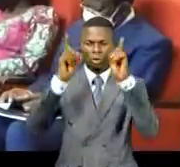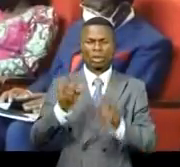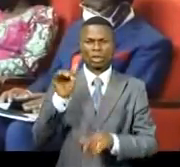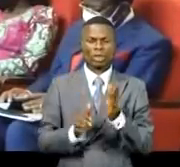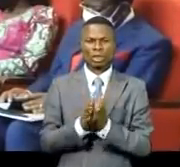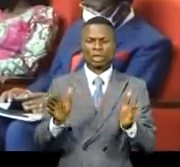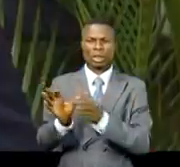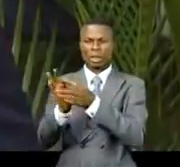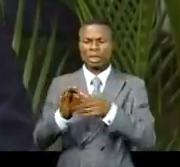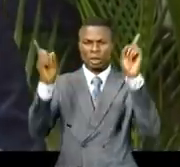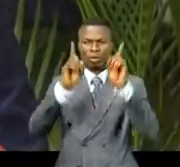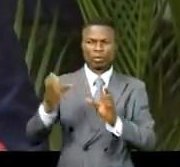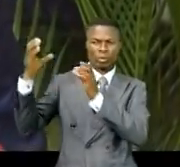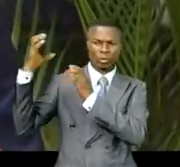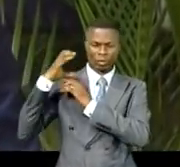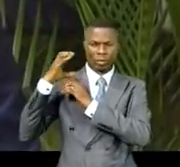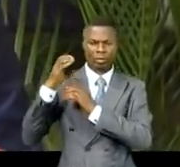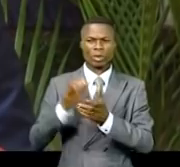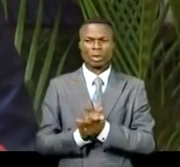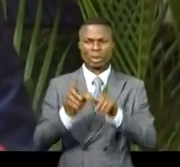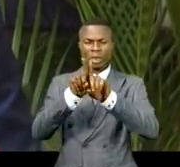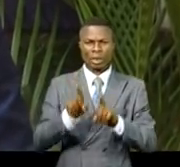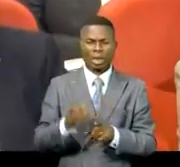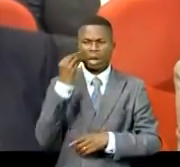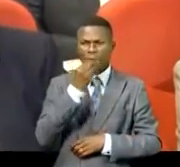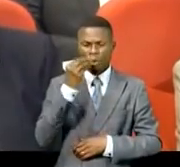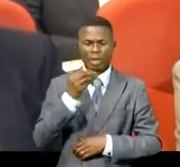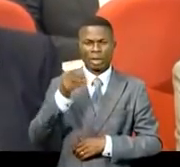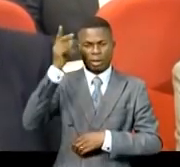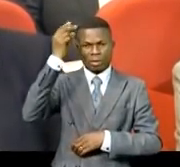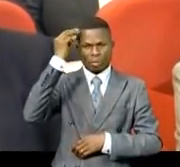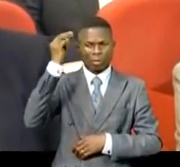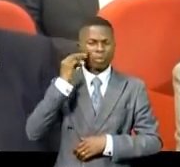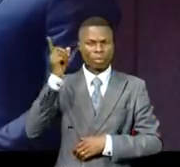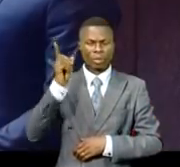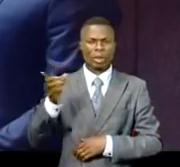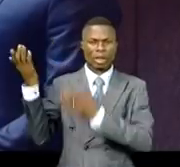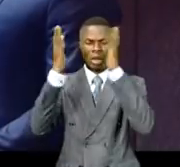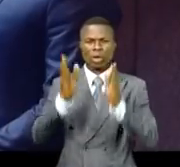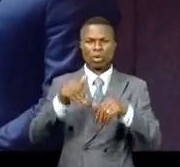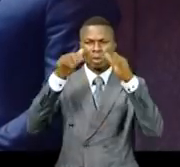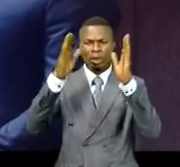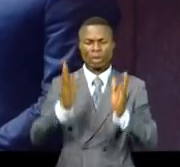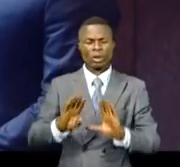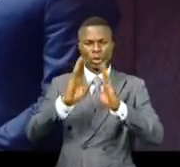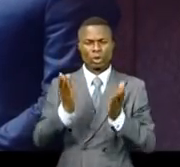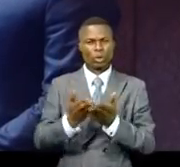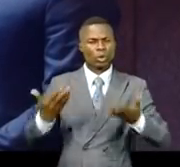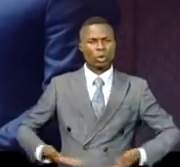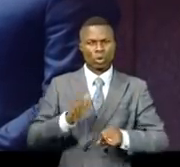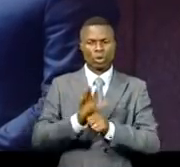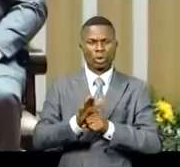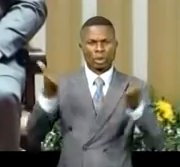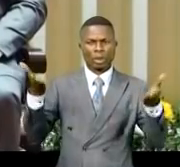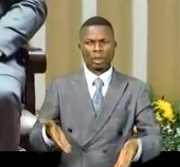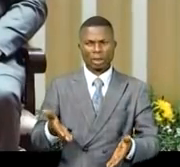général de l'Union africaine en charge de la ZLECAF, et du mot du ministre congolais sortant du commerce extérieur. Tous ont salué la